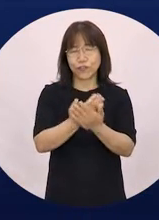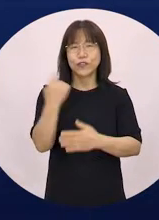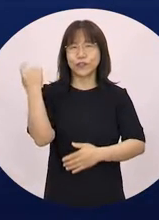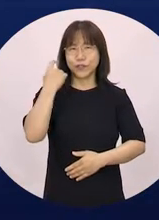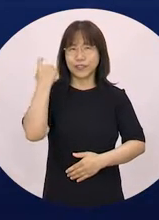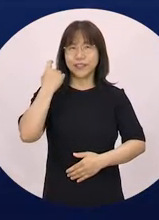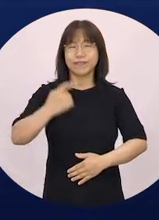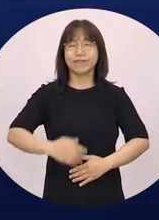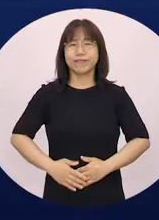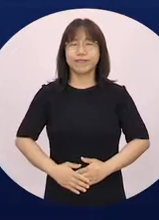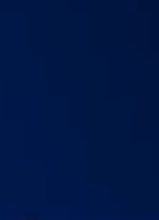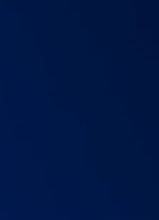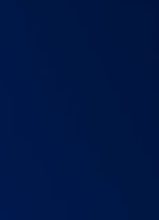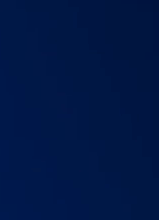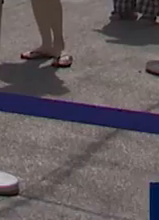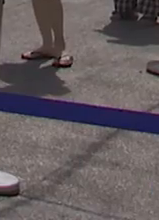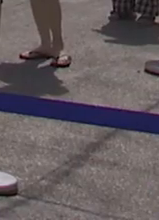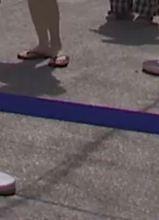주요 소식입니다.